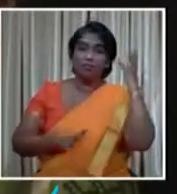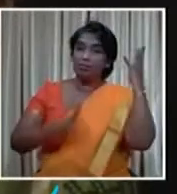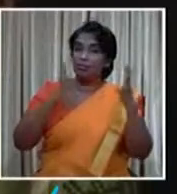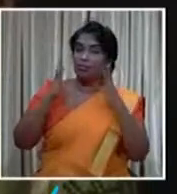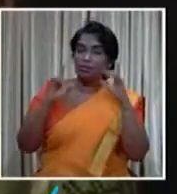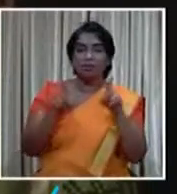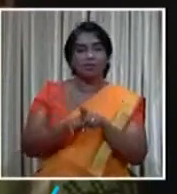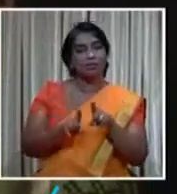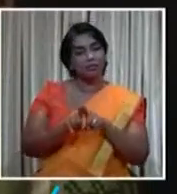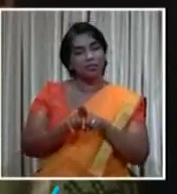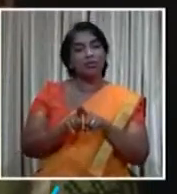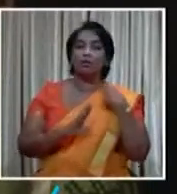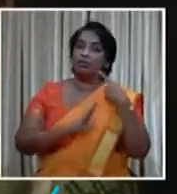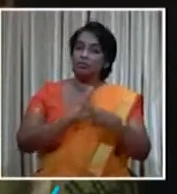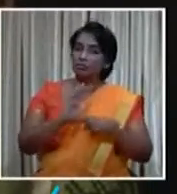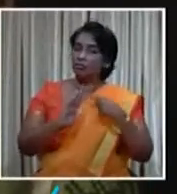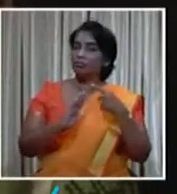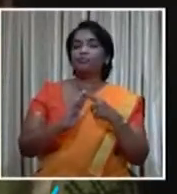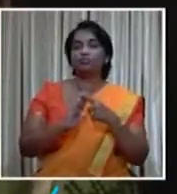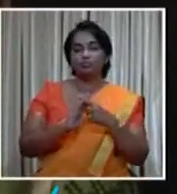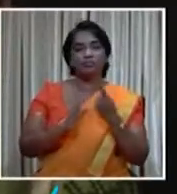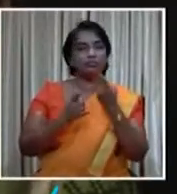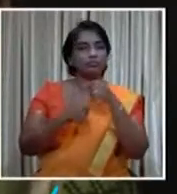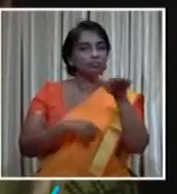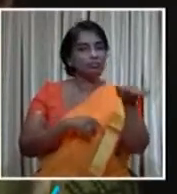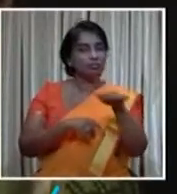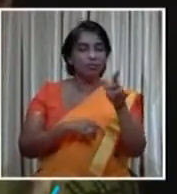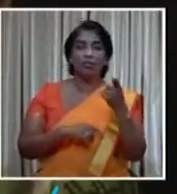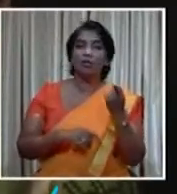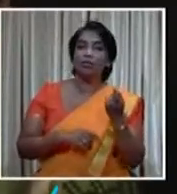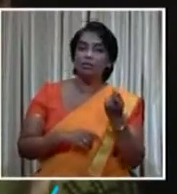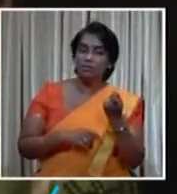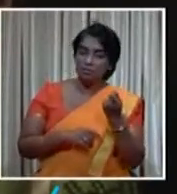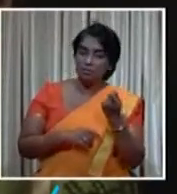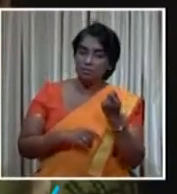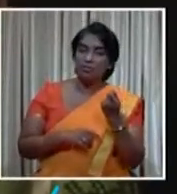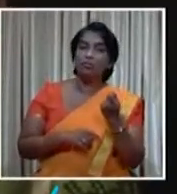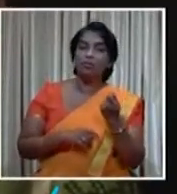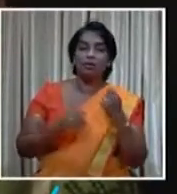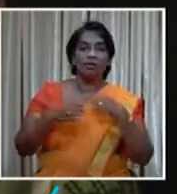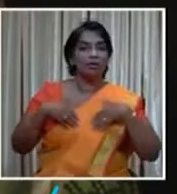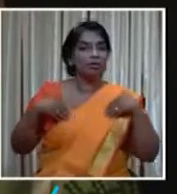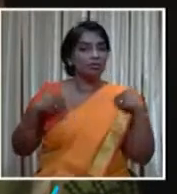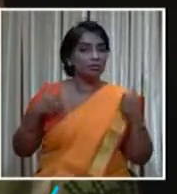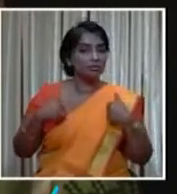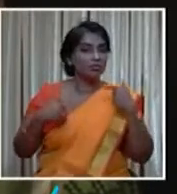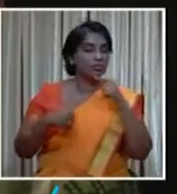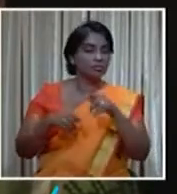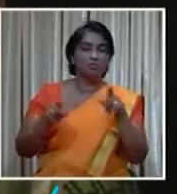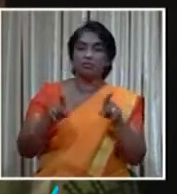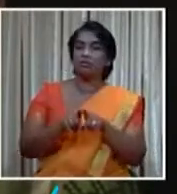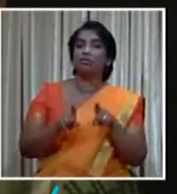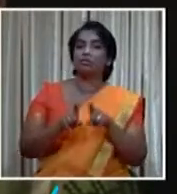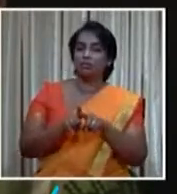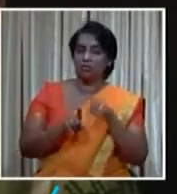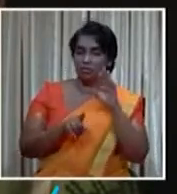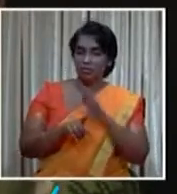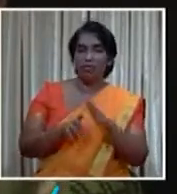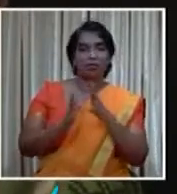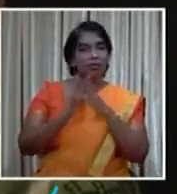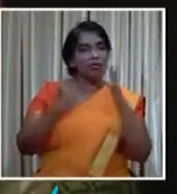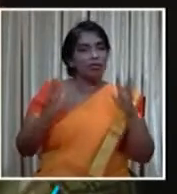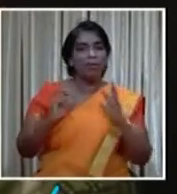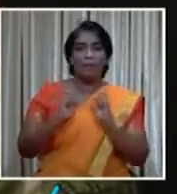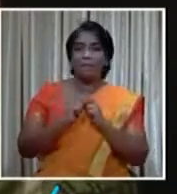මෙන්ම දේශීයව සමාජ ආර්ථික හා සෞඛ්‍ය පද්ධතියට සිදු කරන ලද